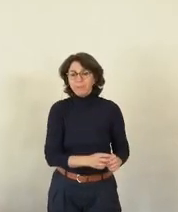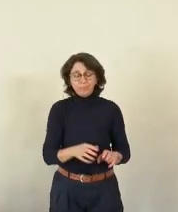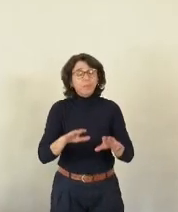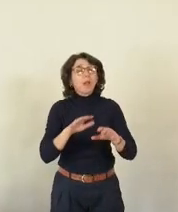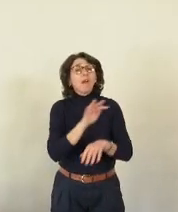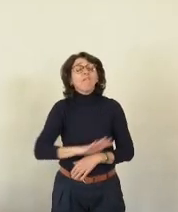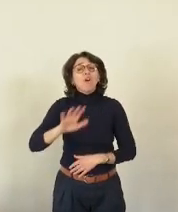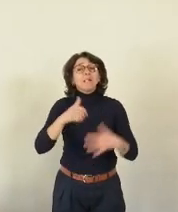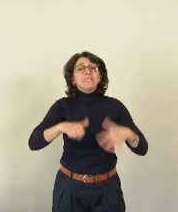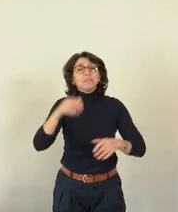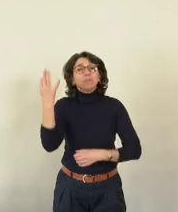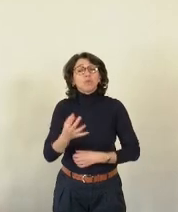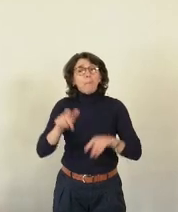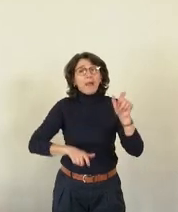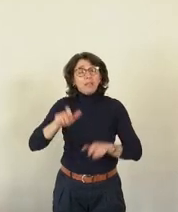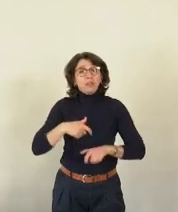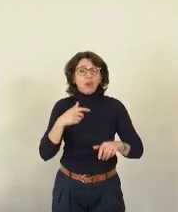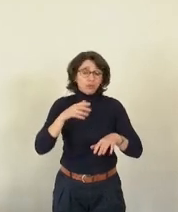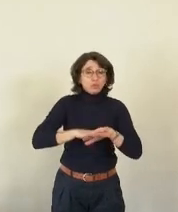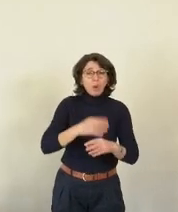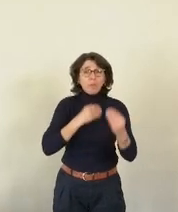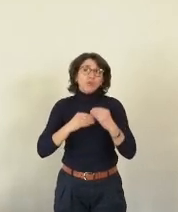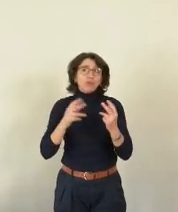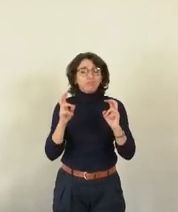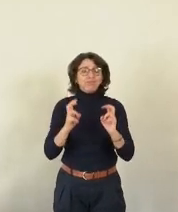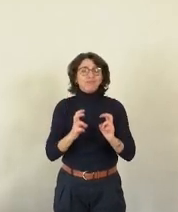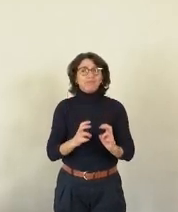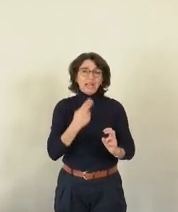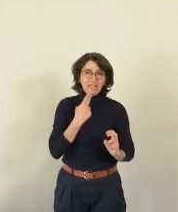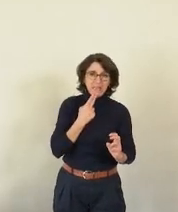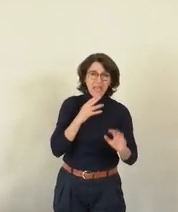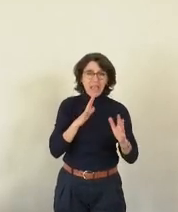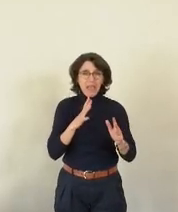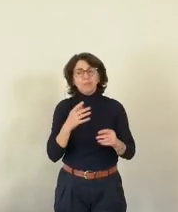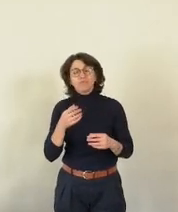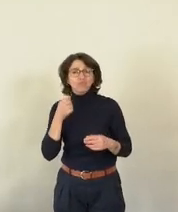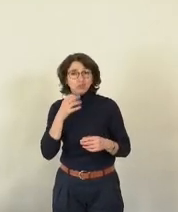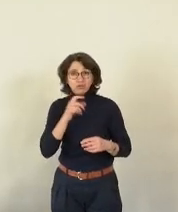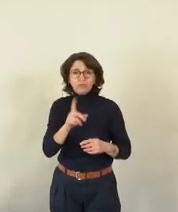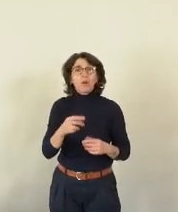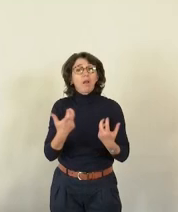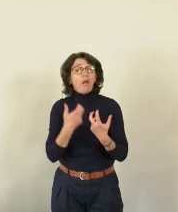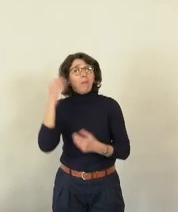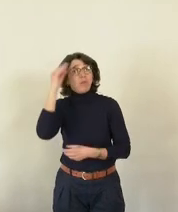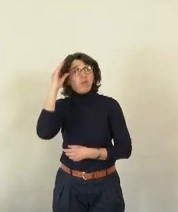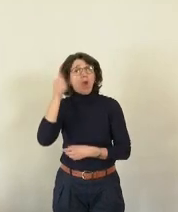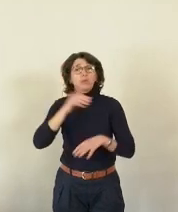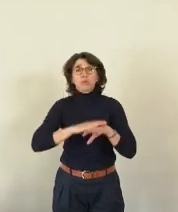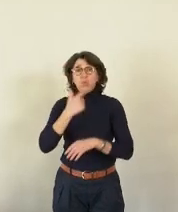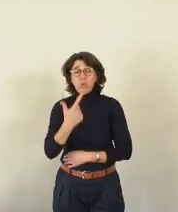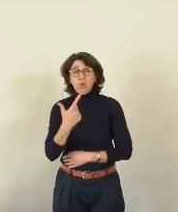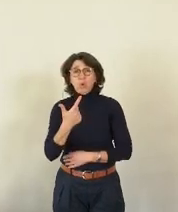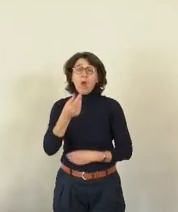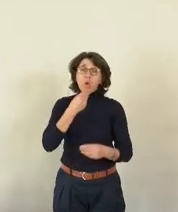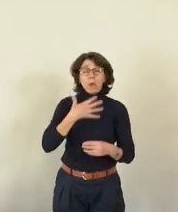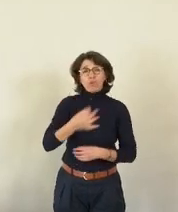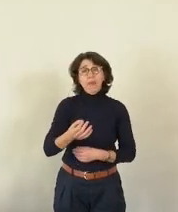restreintre sur leur repas tant sur la qualité que sur la fréquence un étudiant sur deux saute au moins un repas par semaine le